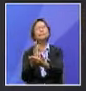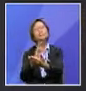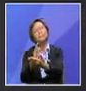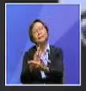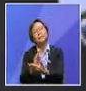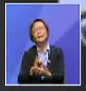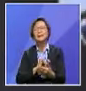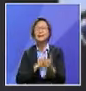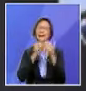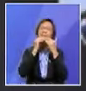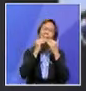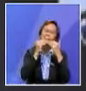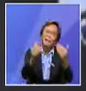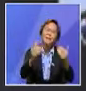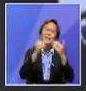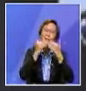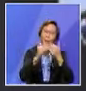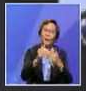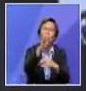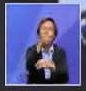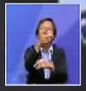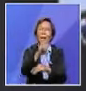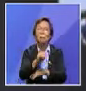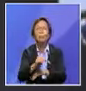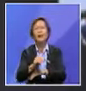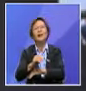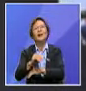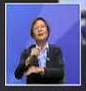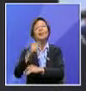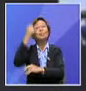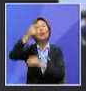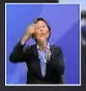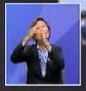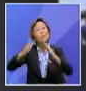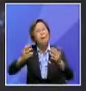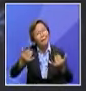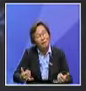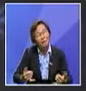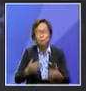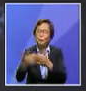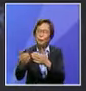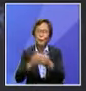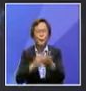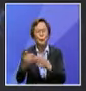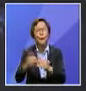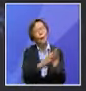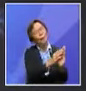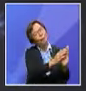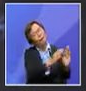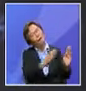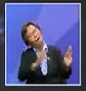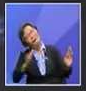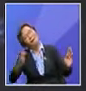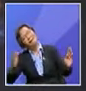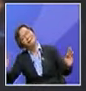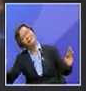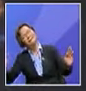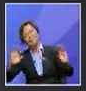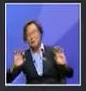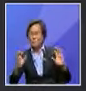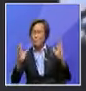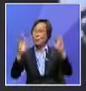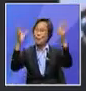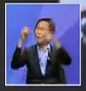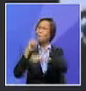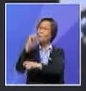terima kasihlah kepada RTM yang jadi tuan rumah. Namun kita akan sepanjang musim sambutan